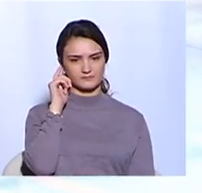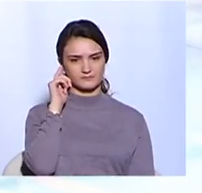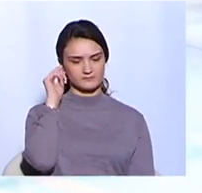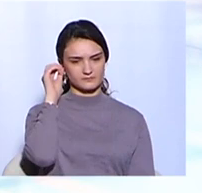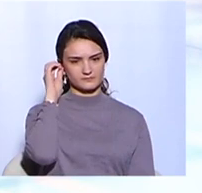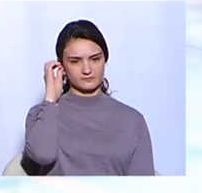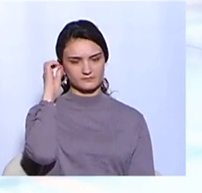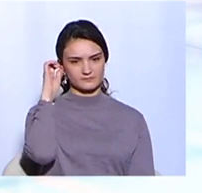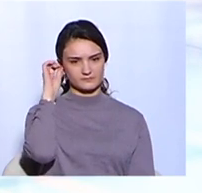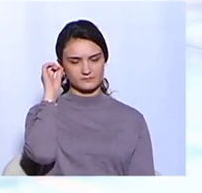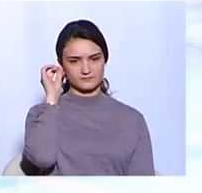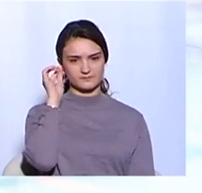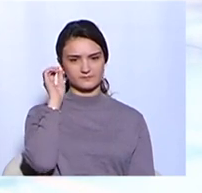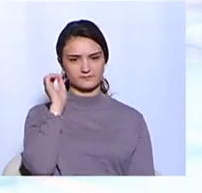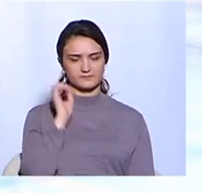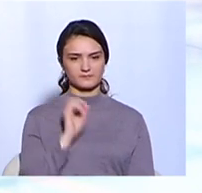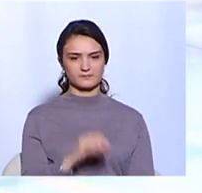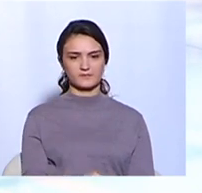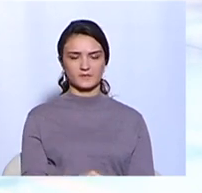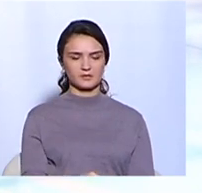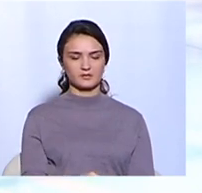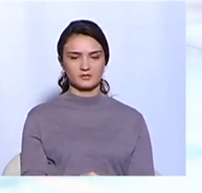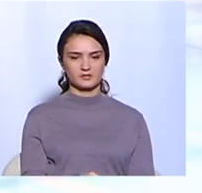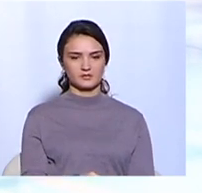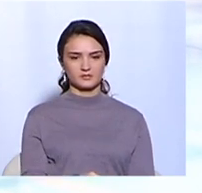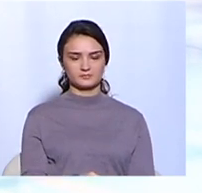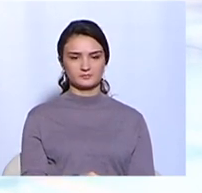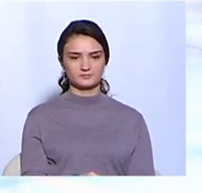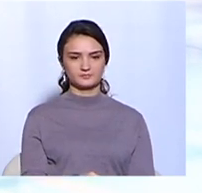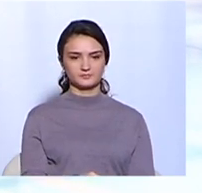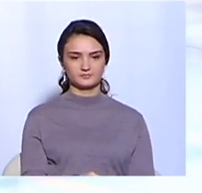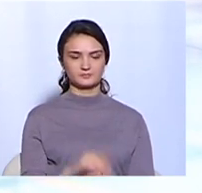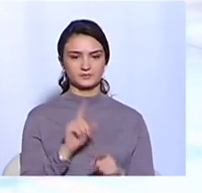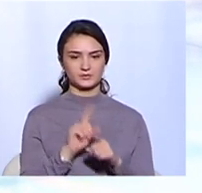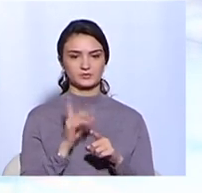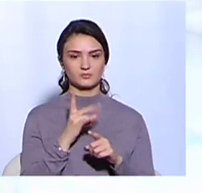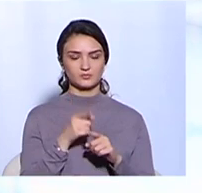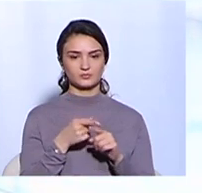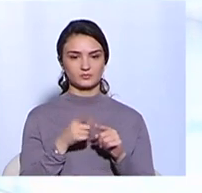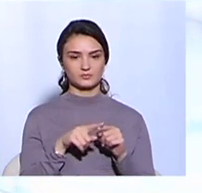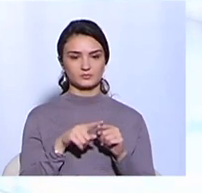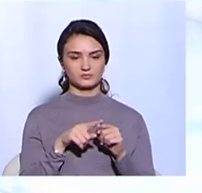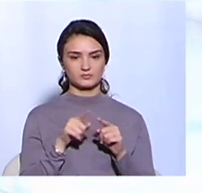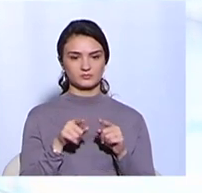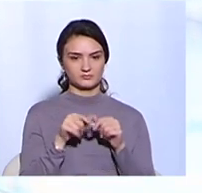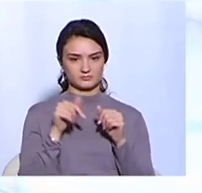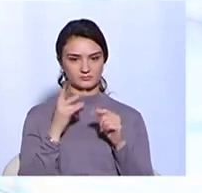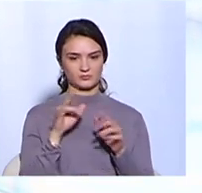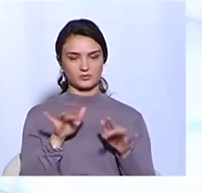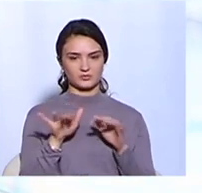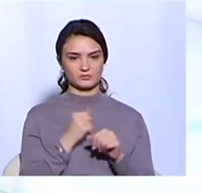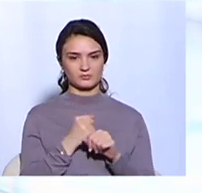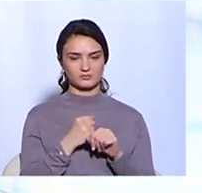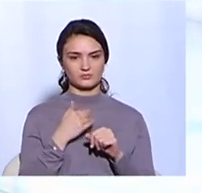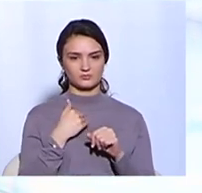რაიმე ფიზიკური დატვირთვა მიიღოს. მესამე, აუცილებლად ვუსმენთ სხეულს, არ უნდა გადავღალოთ. ეს არის ყველაზე მთავარი.